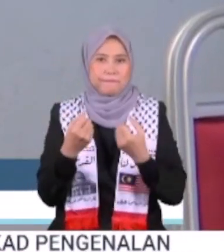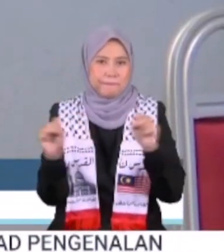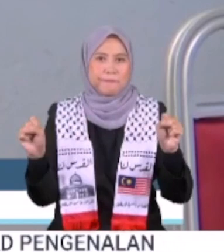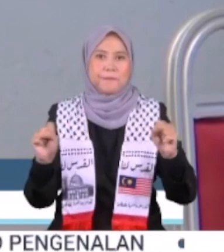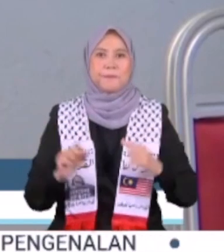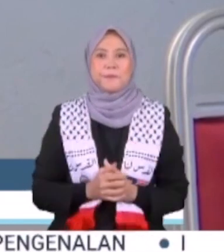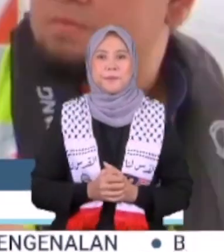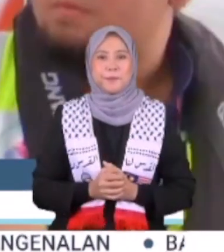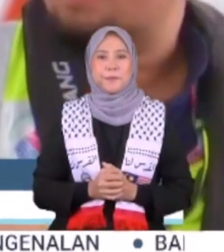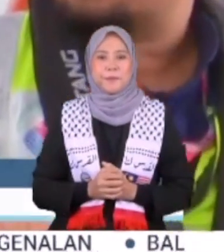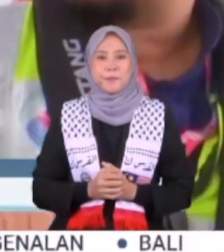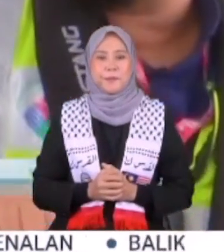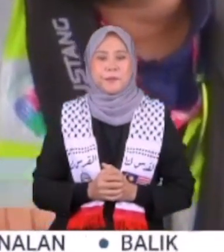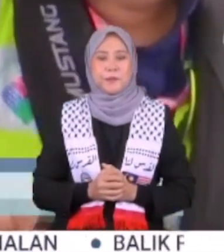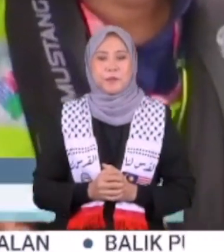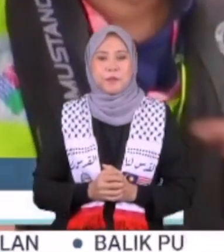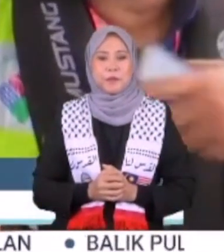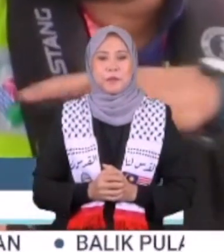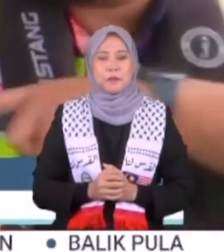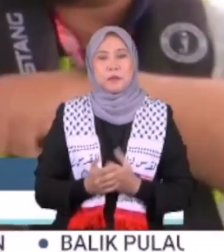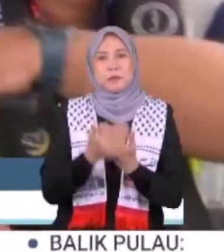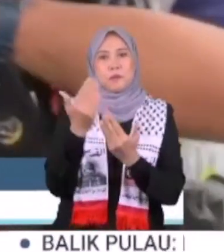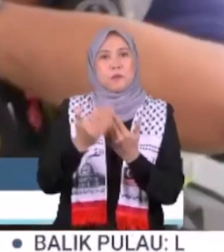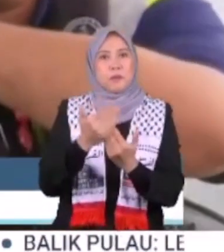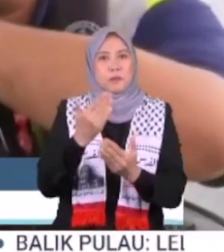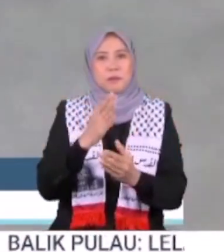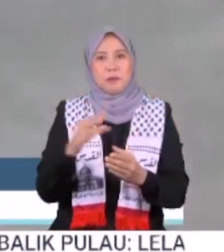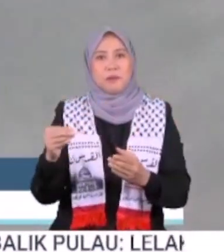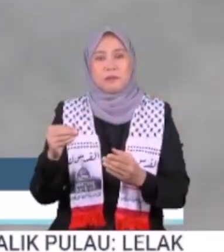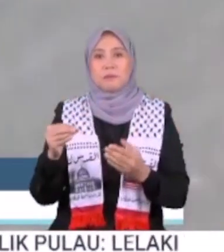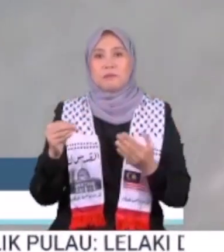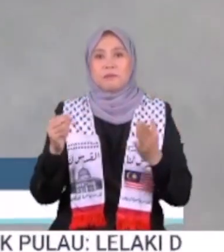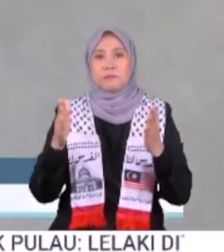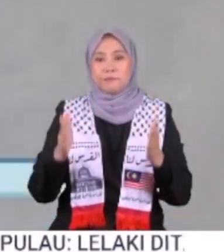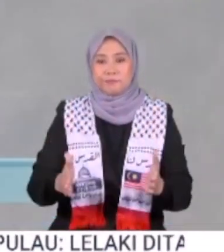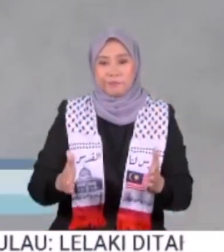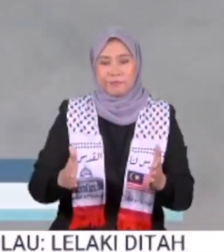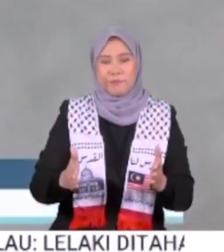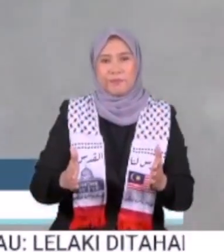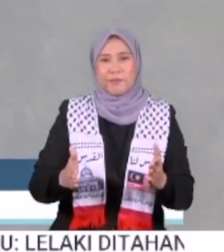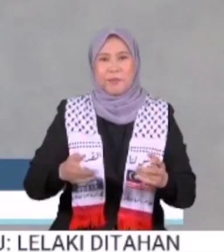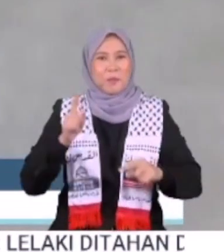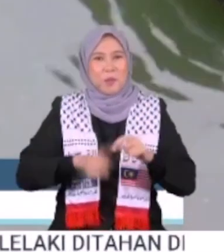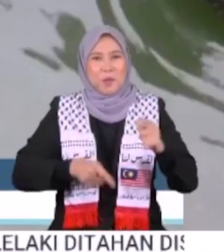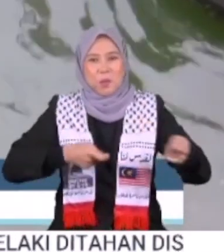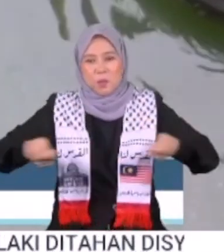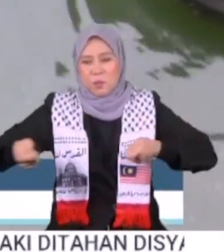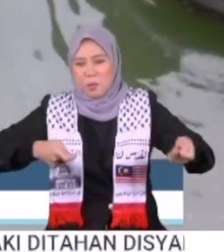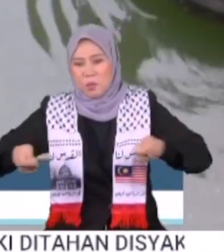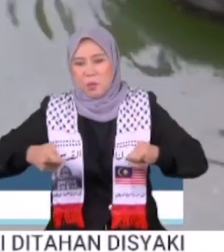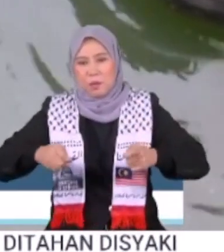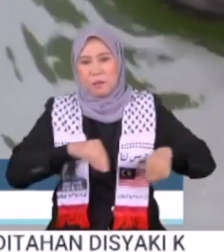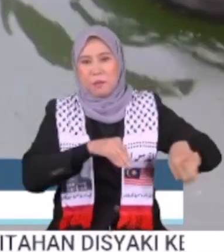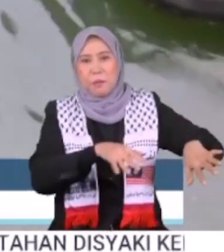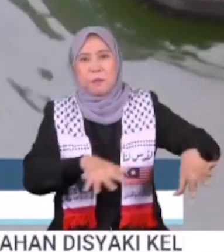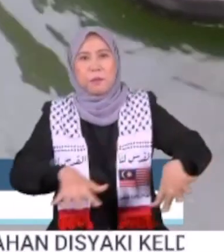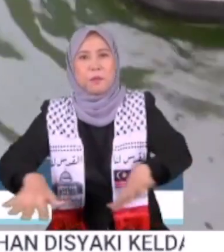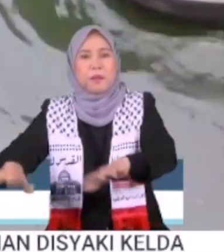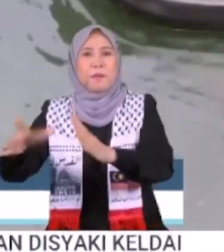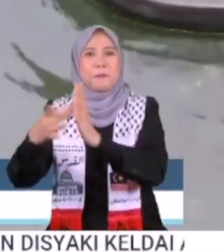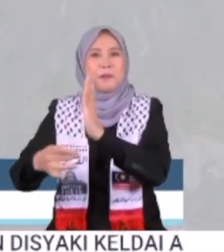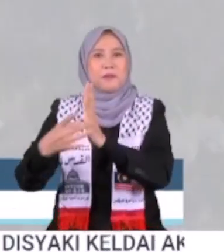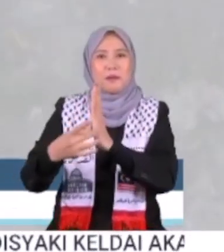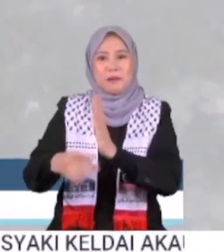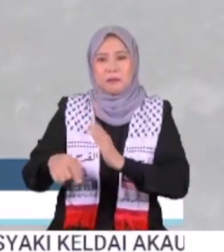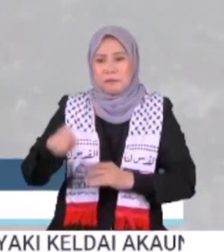OSRP Tier 1 dan Tier 2, kemudahan atau penumpah tidak berupaya mengawal tumpahan minyak yang berlaku dan tumpahan